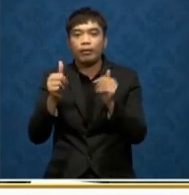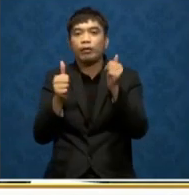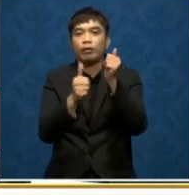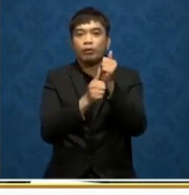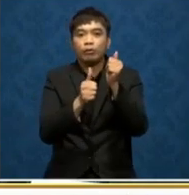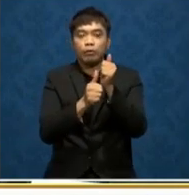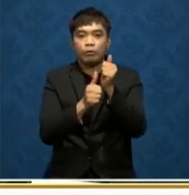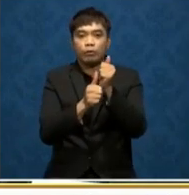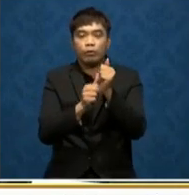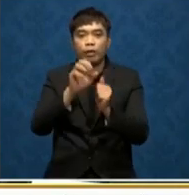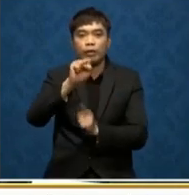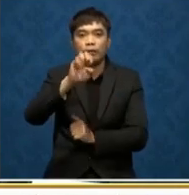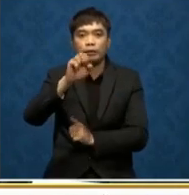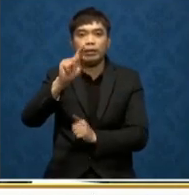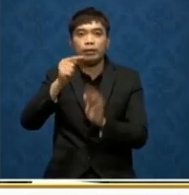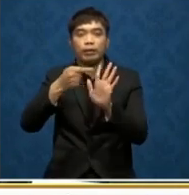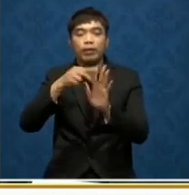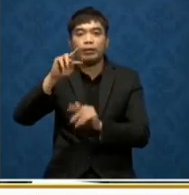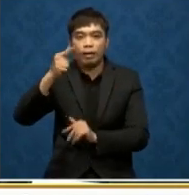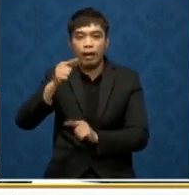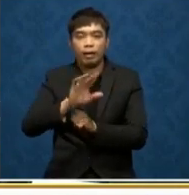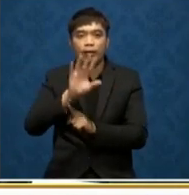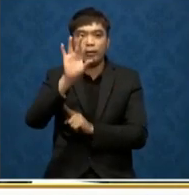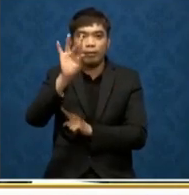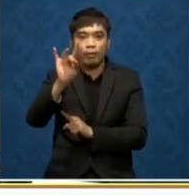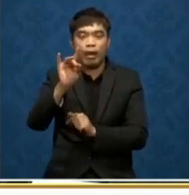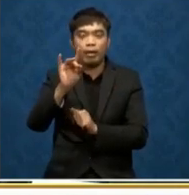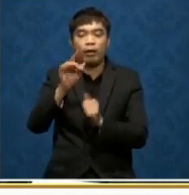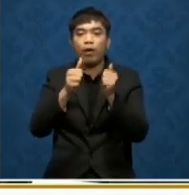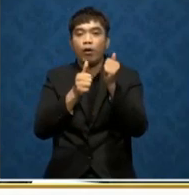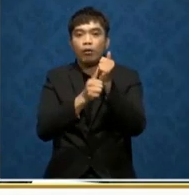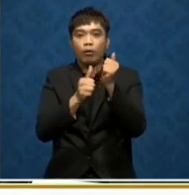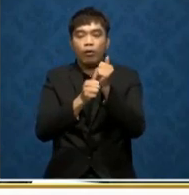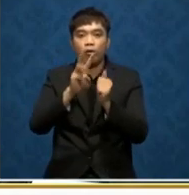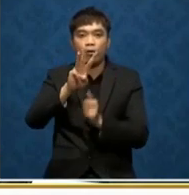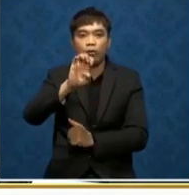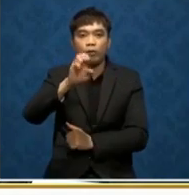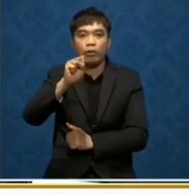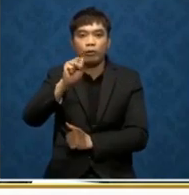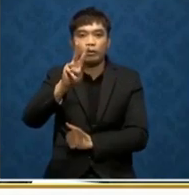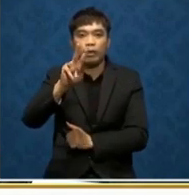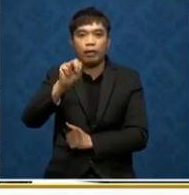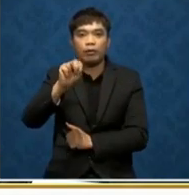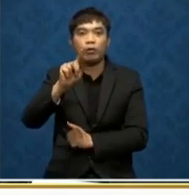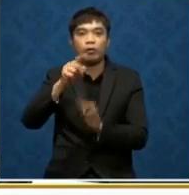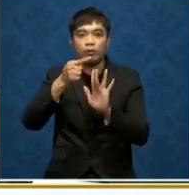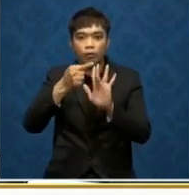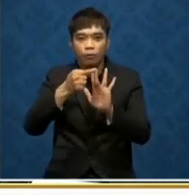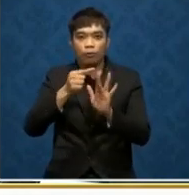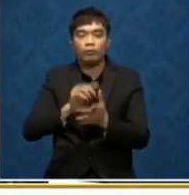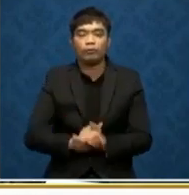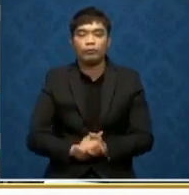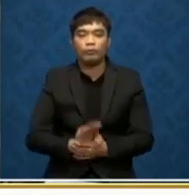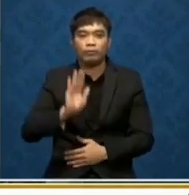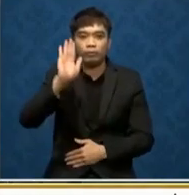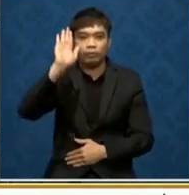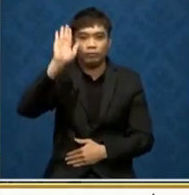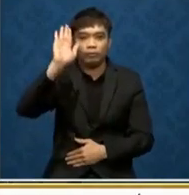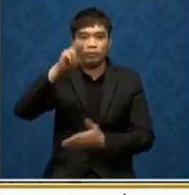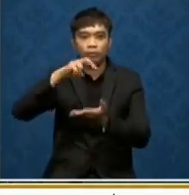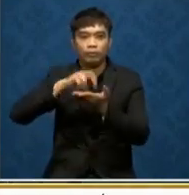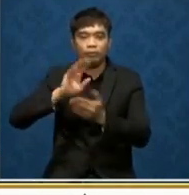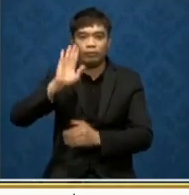ารย์สิตางพิไลล่าและ 8. รองศาสตราจารย์วิษณุอัธวานิชขอผู้รับรองครับ